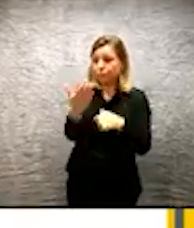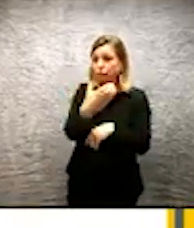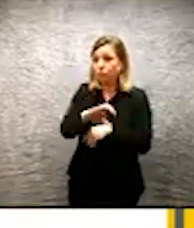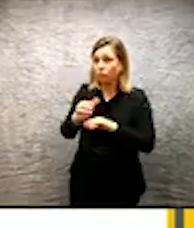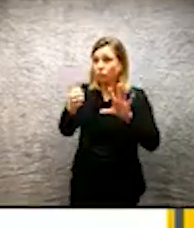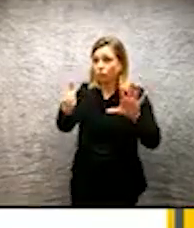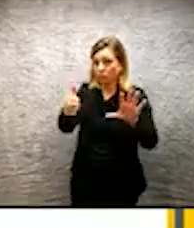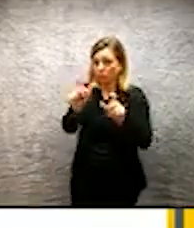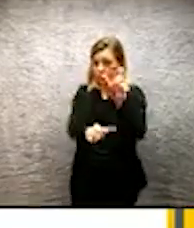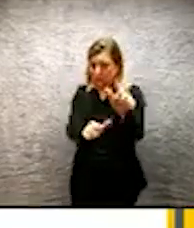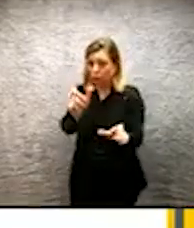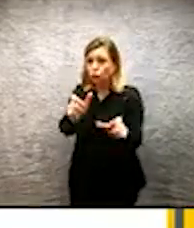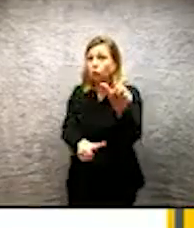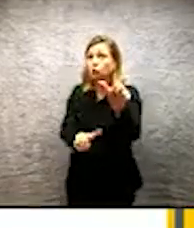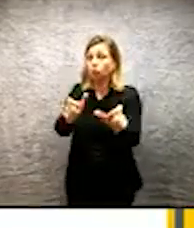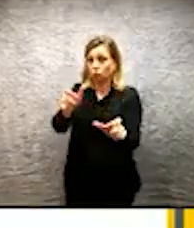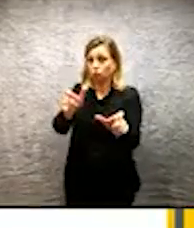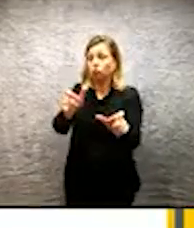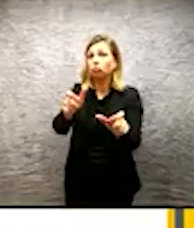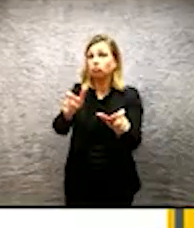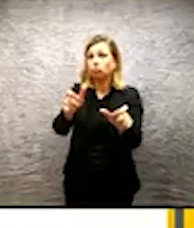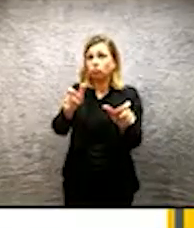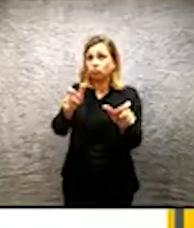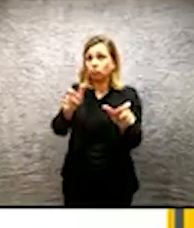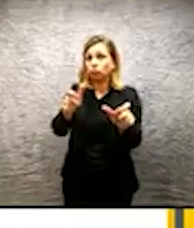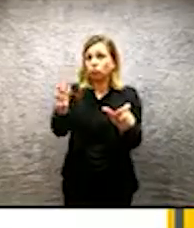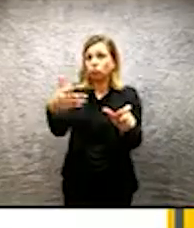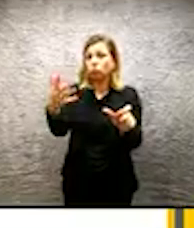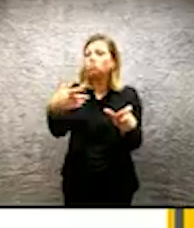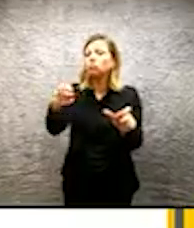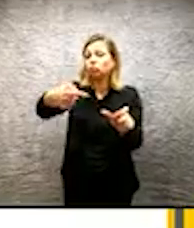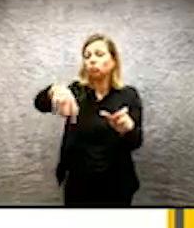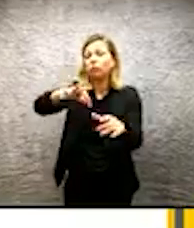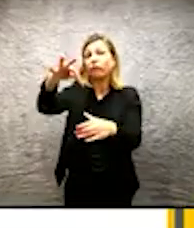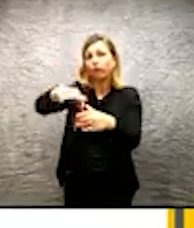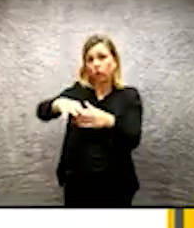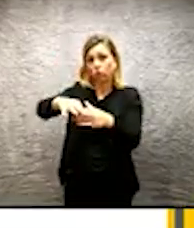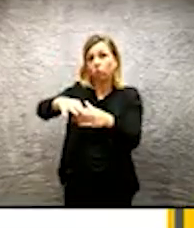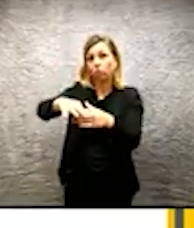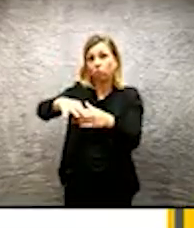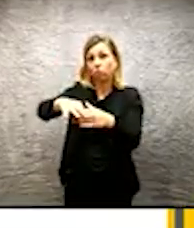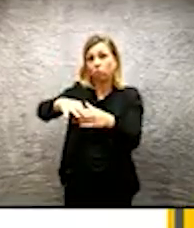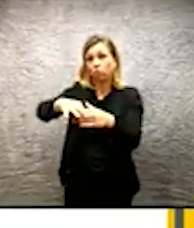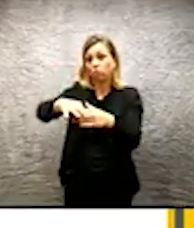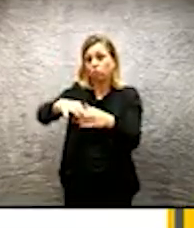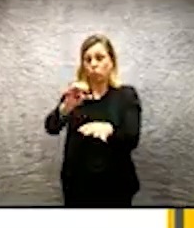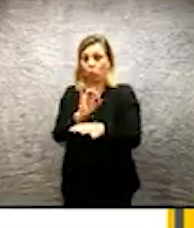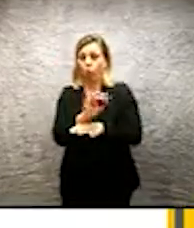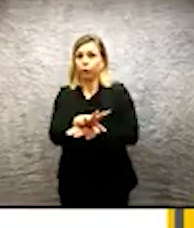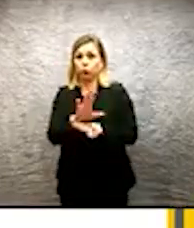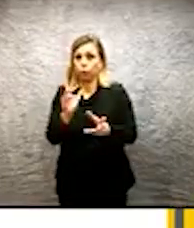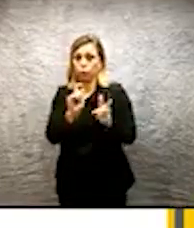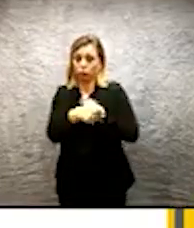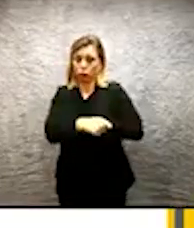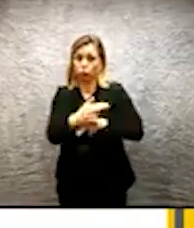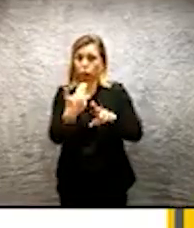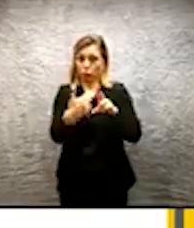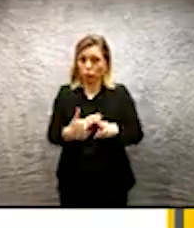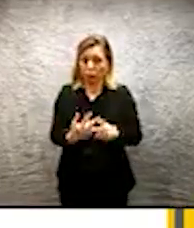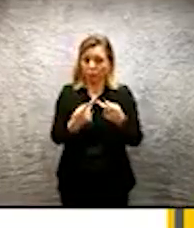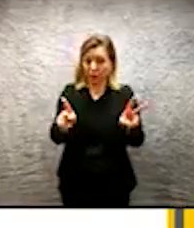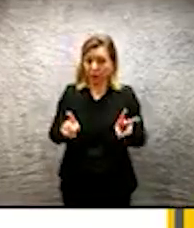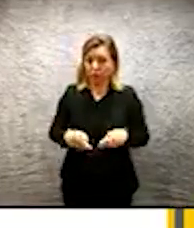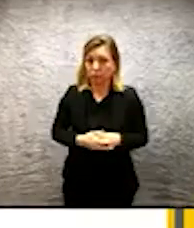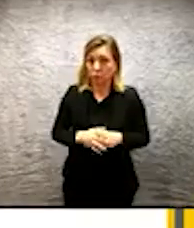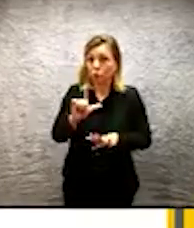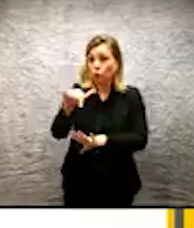106 personnes se sont positionnées comme contre changer le nom de l'avenue de l'Abbé